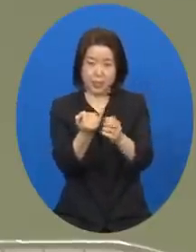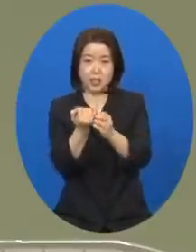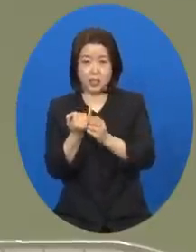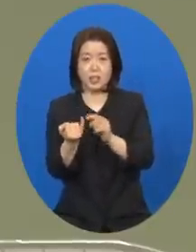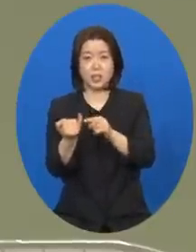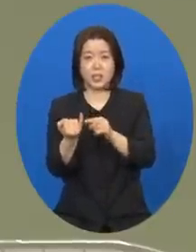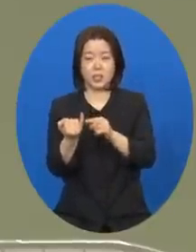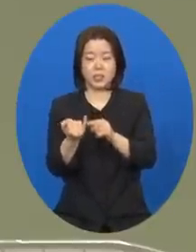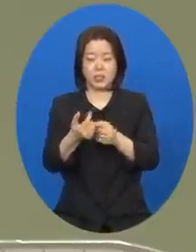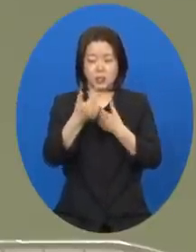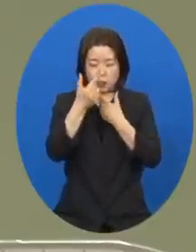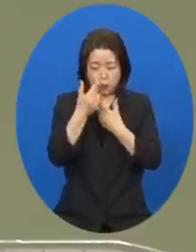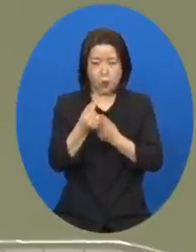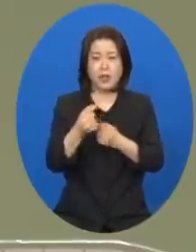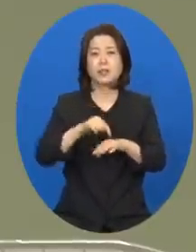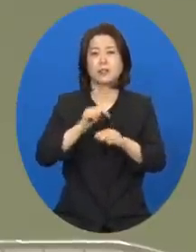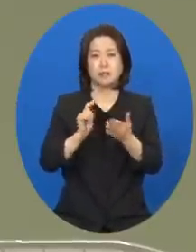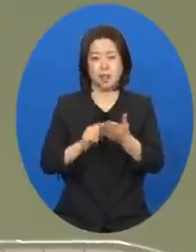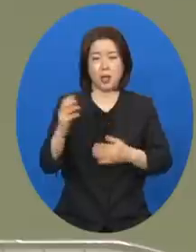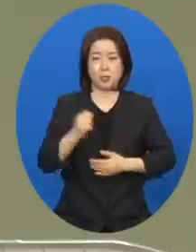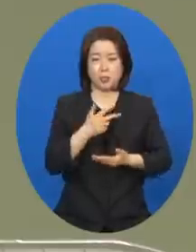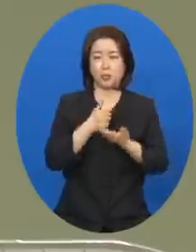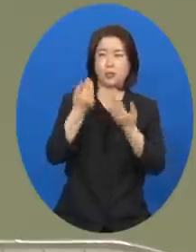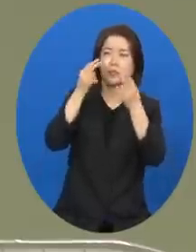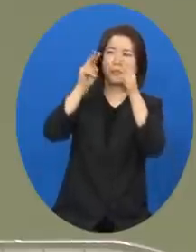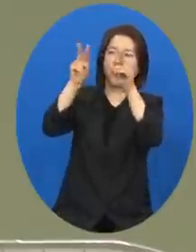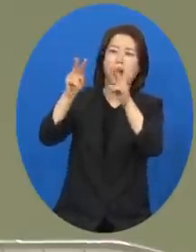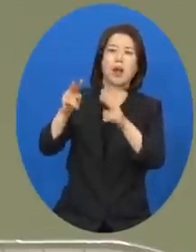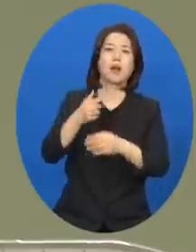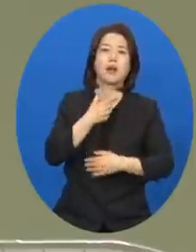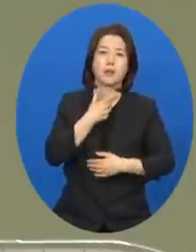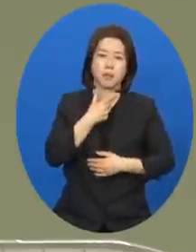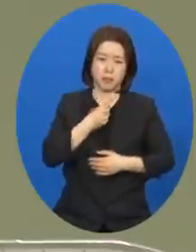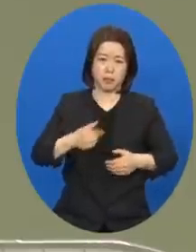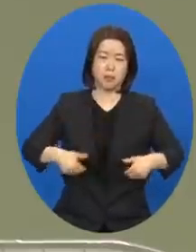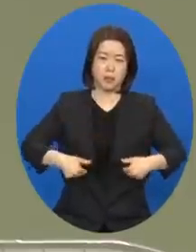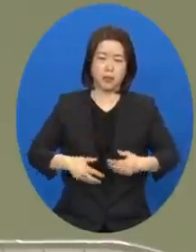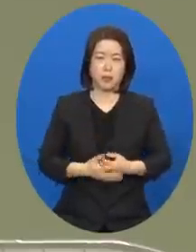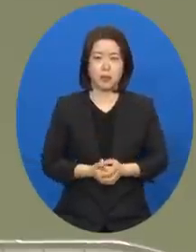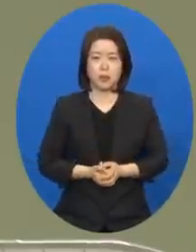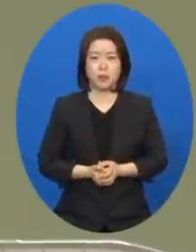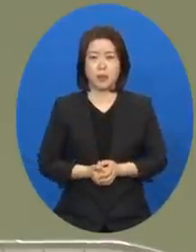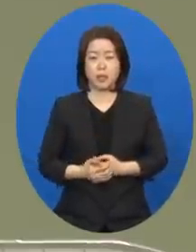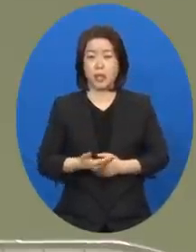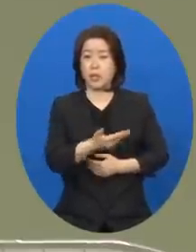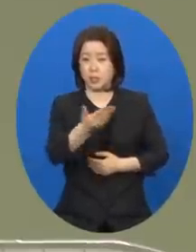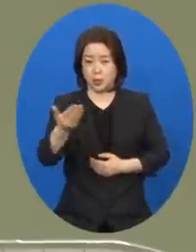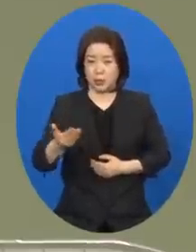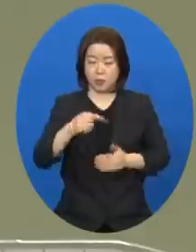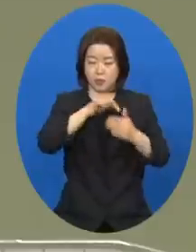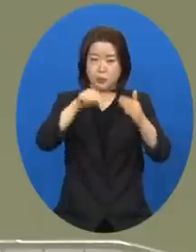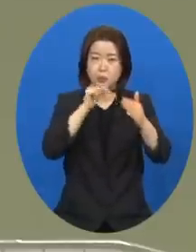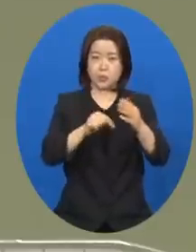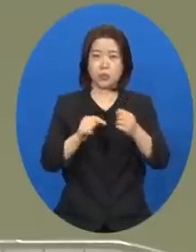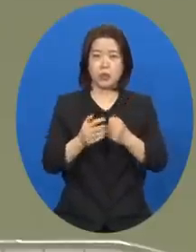내가 그 심정으로 주님을 바라봐야 돼요. 그러면 여러분의 속에